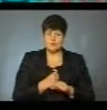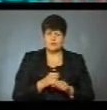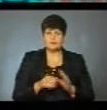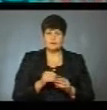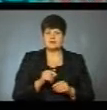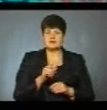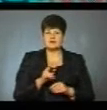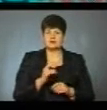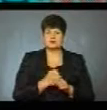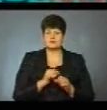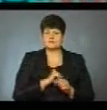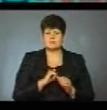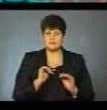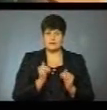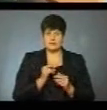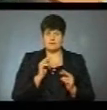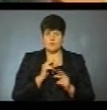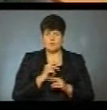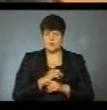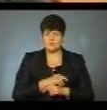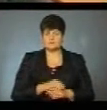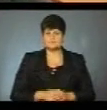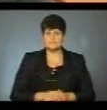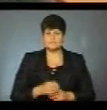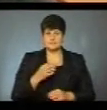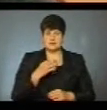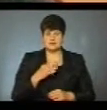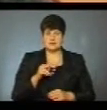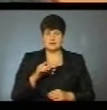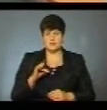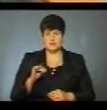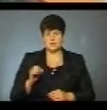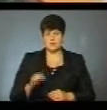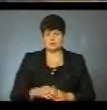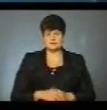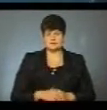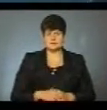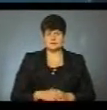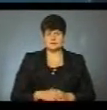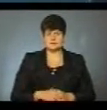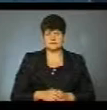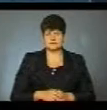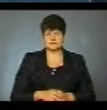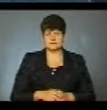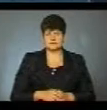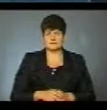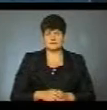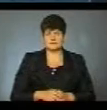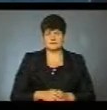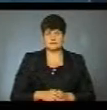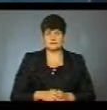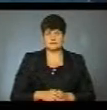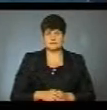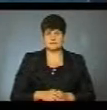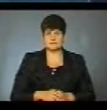тих, хто зробив найменше помилок, повідомила продюсерка Українського радіо «Тернопіль» Ірина Ситай. Анжела Шова, Василь Панчук. Новини